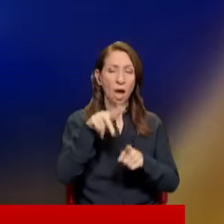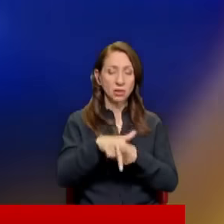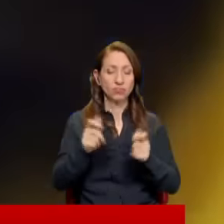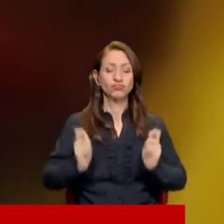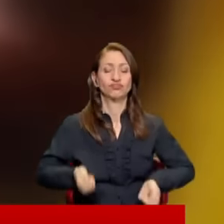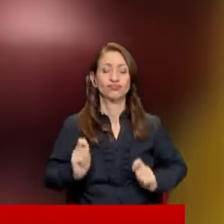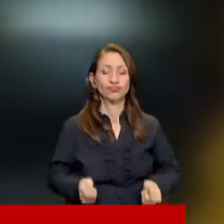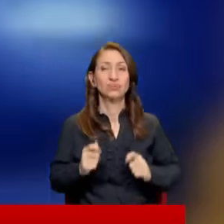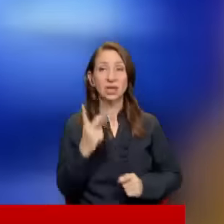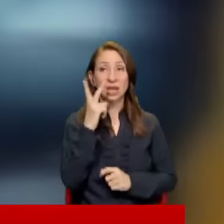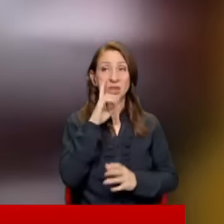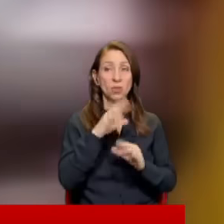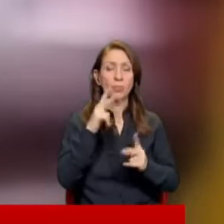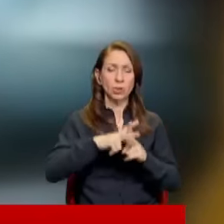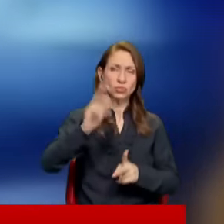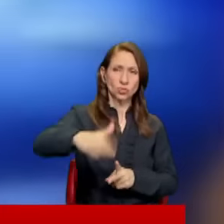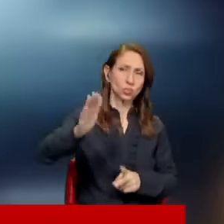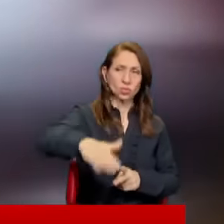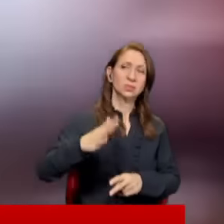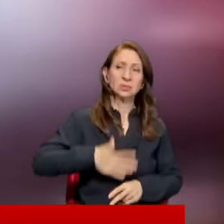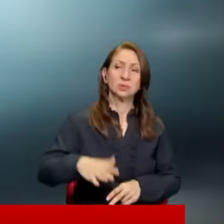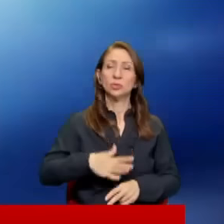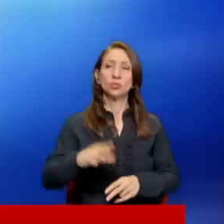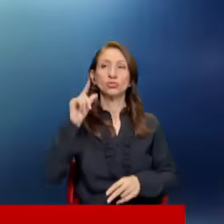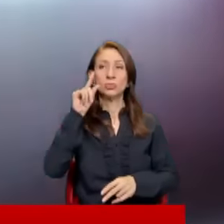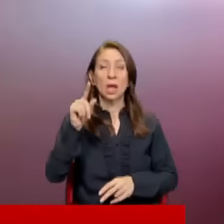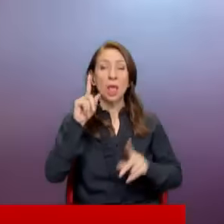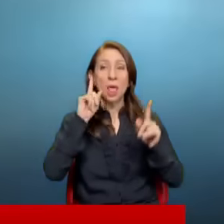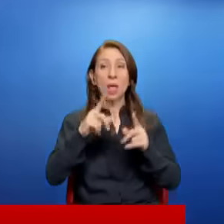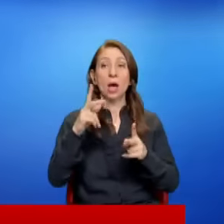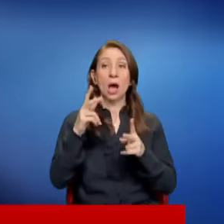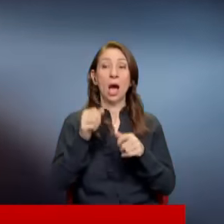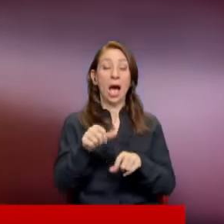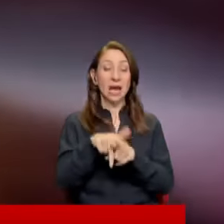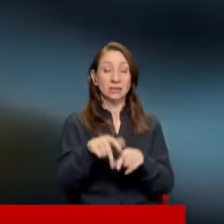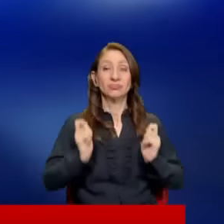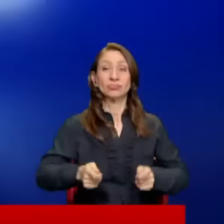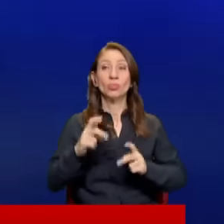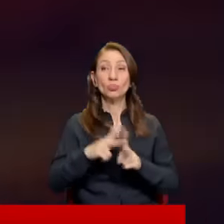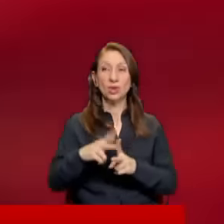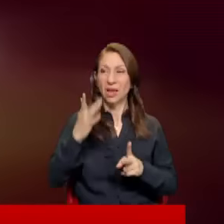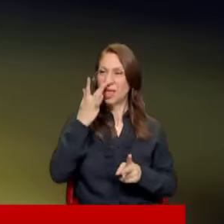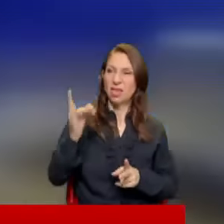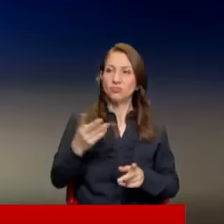arabasıyla ilerleyen iki kişiyi polis durdurmak istedi şüpheliler atla polisten kaçabilecek